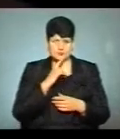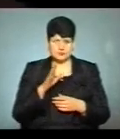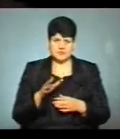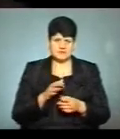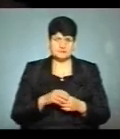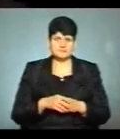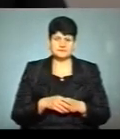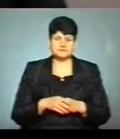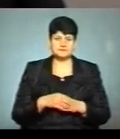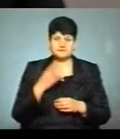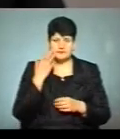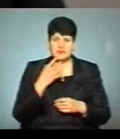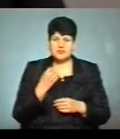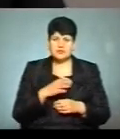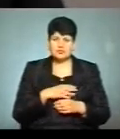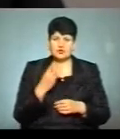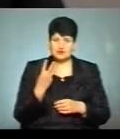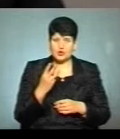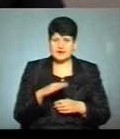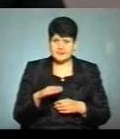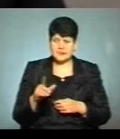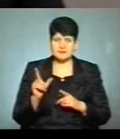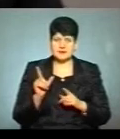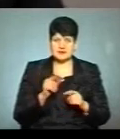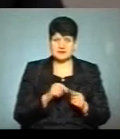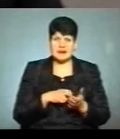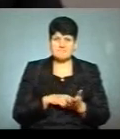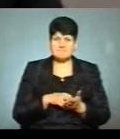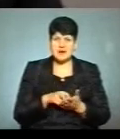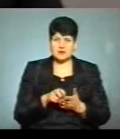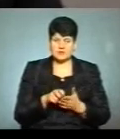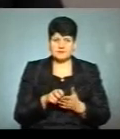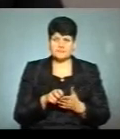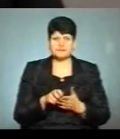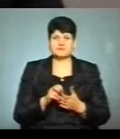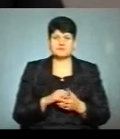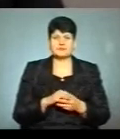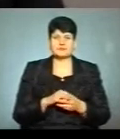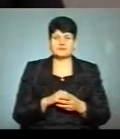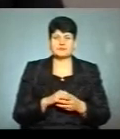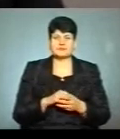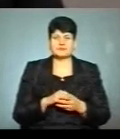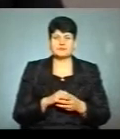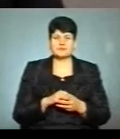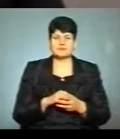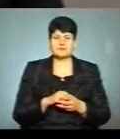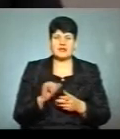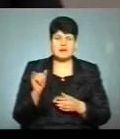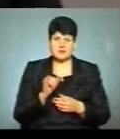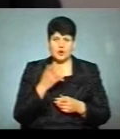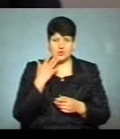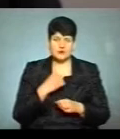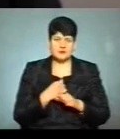осуд. От коли ще було троє дітей, ми їздили на паломництво Меджугор'я. І коли